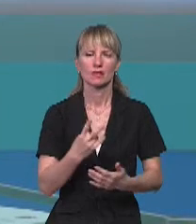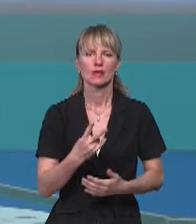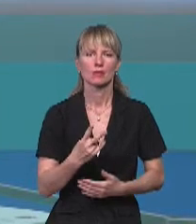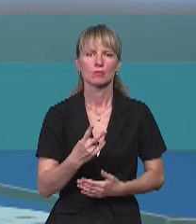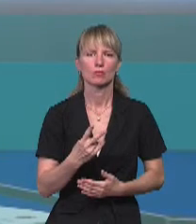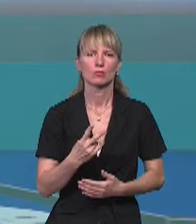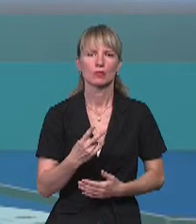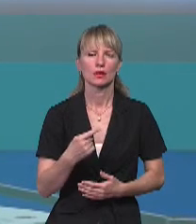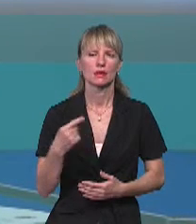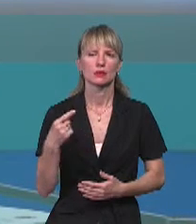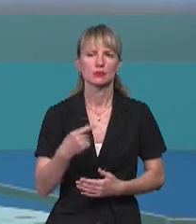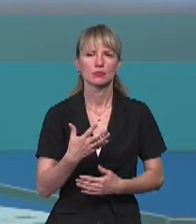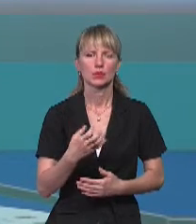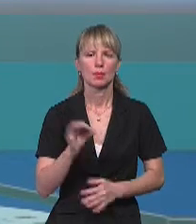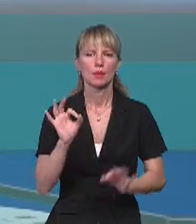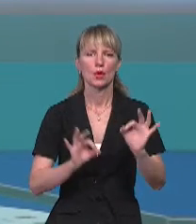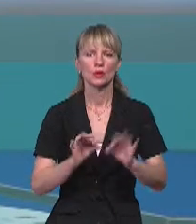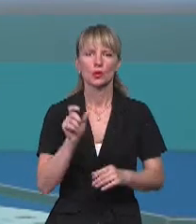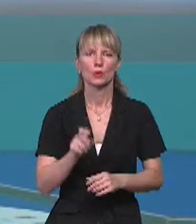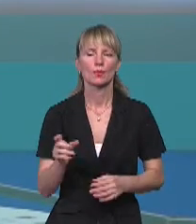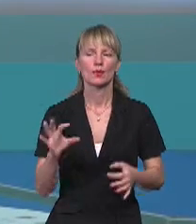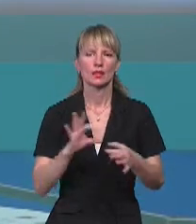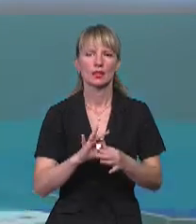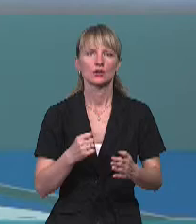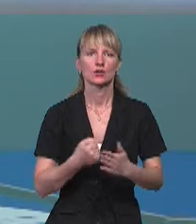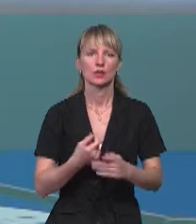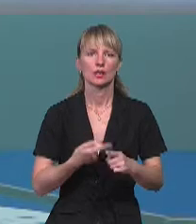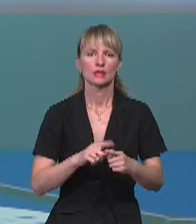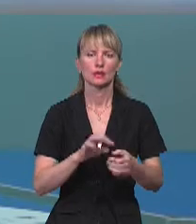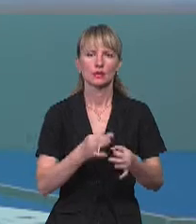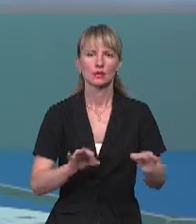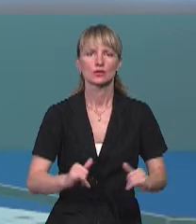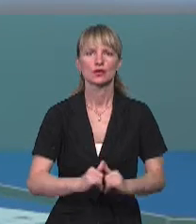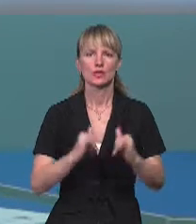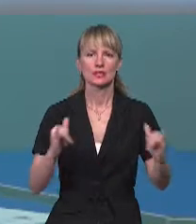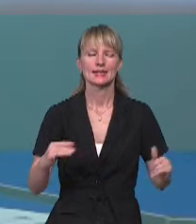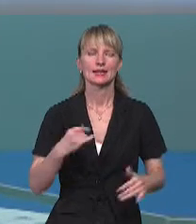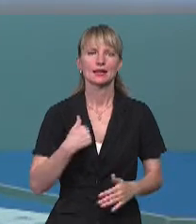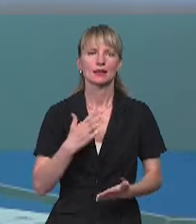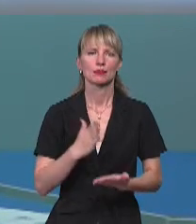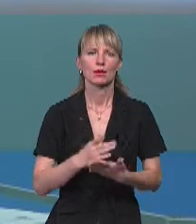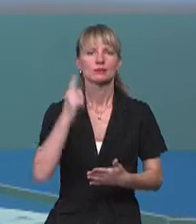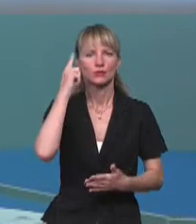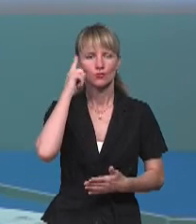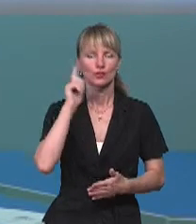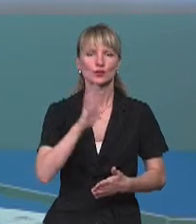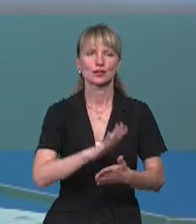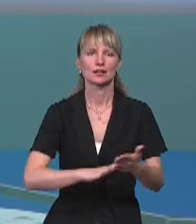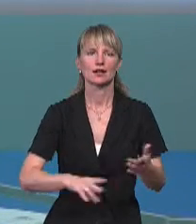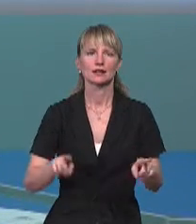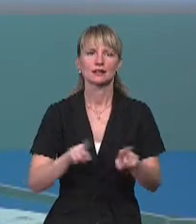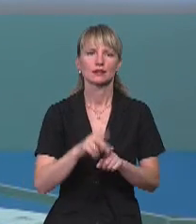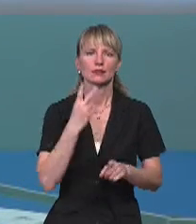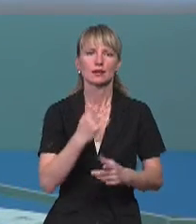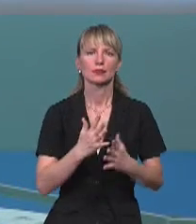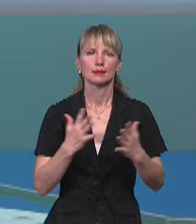майже 1500. Тобто відсоток людей, залучених до цього процесу, він зростає. І я маю сподівання, що надалі ми також побачимо